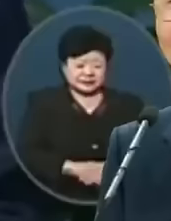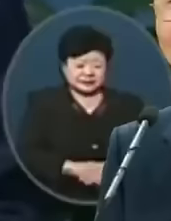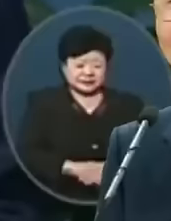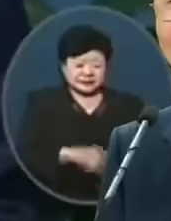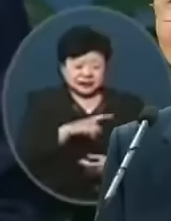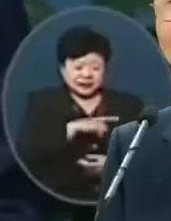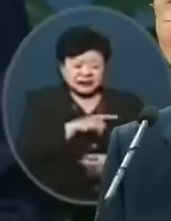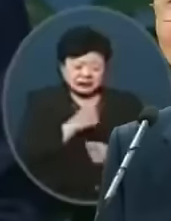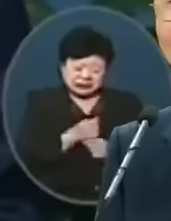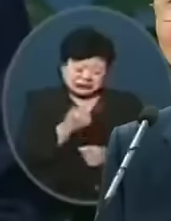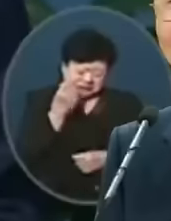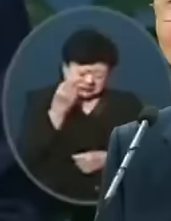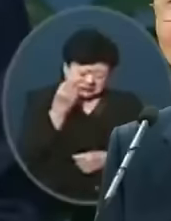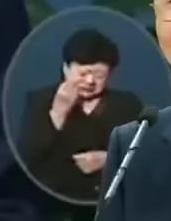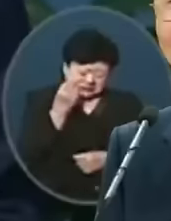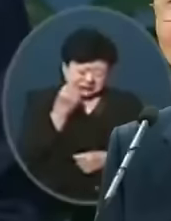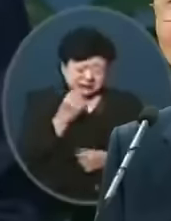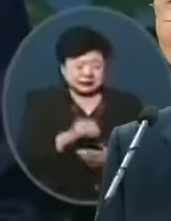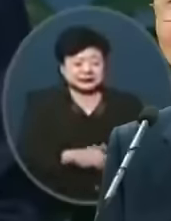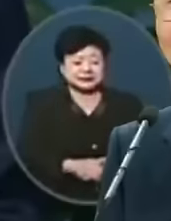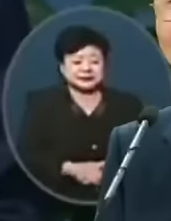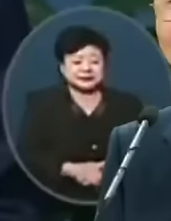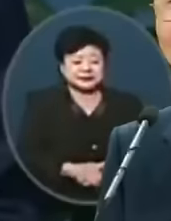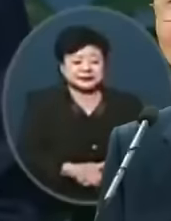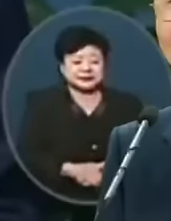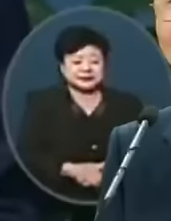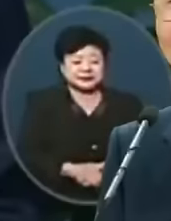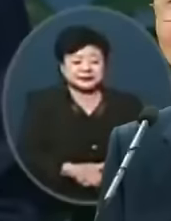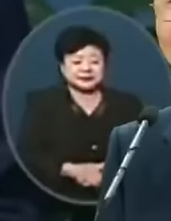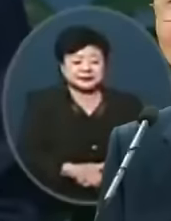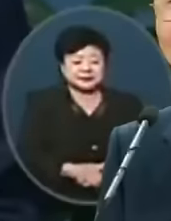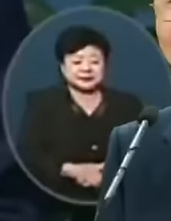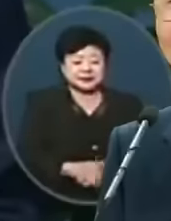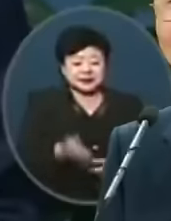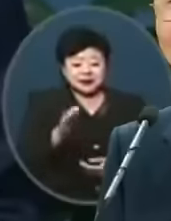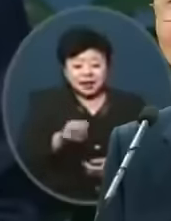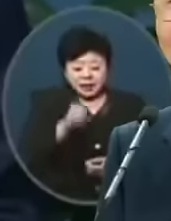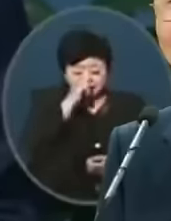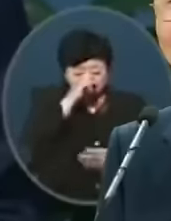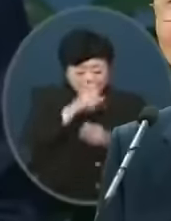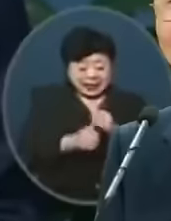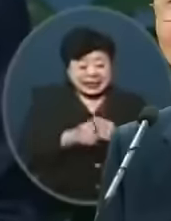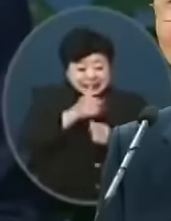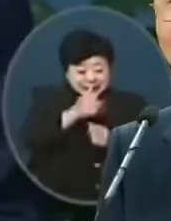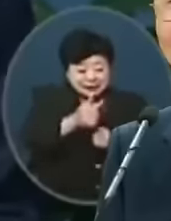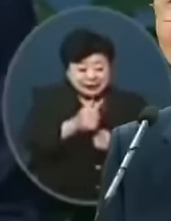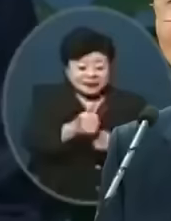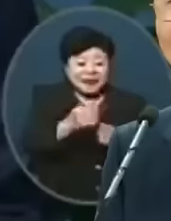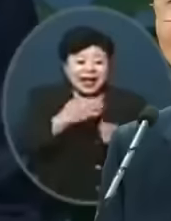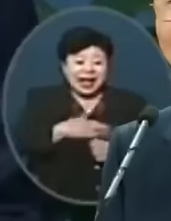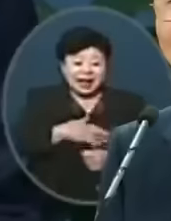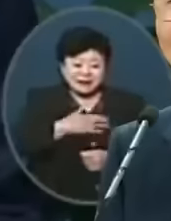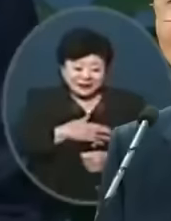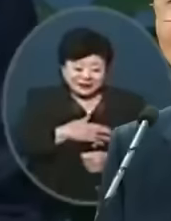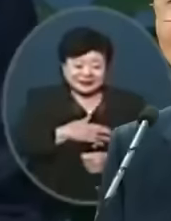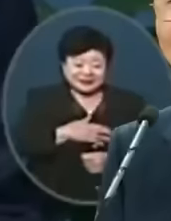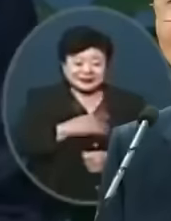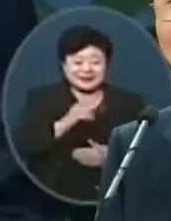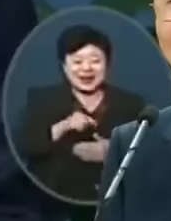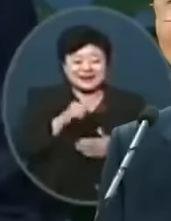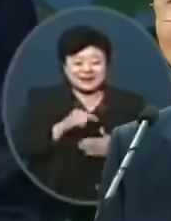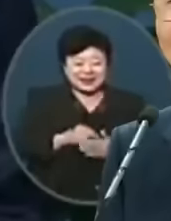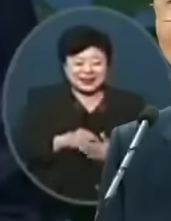이름을 그렇게 골라내서 말하기를. 그러나 좋은 하나님이라는 것을 알게 될 때